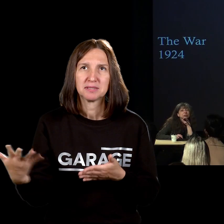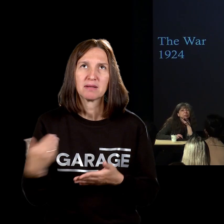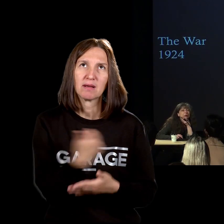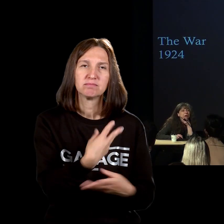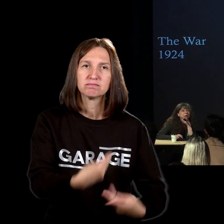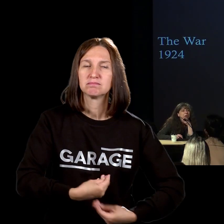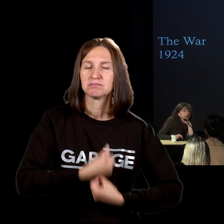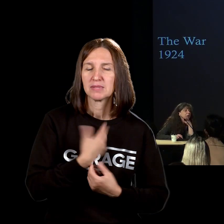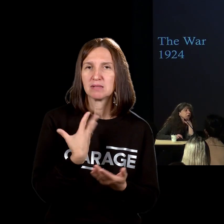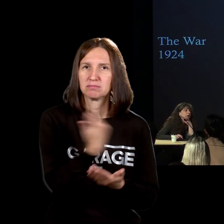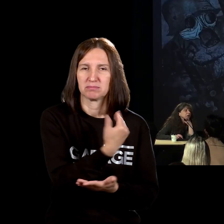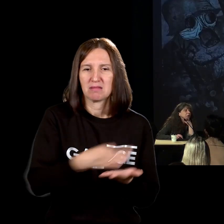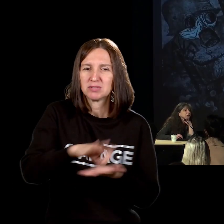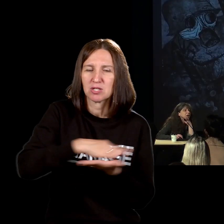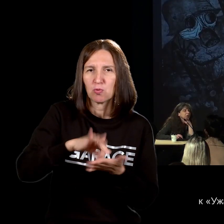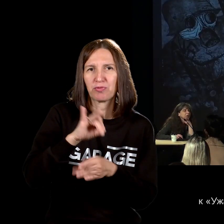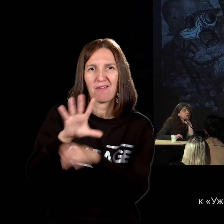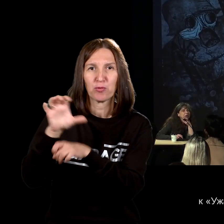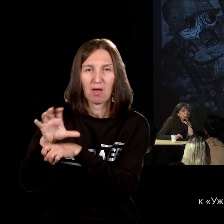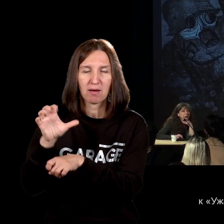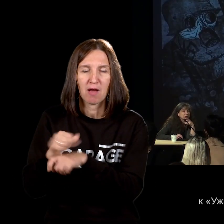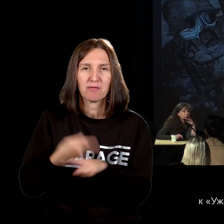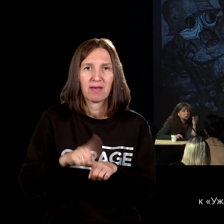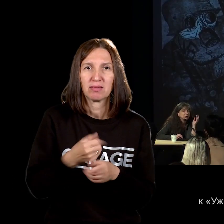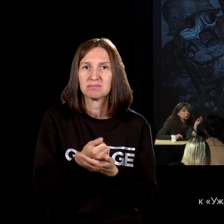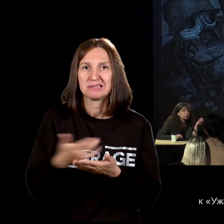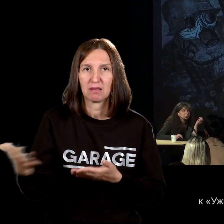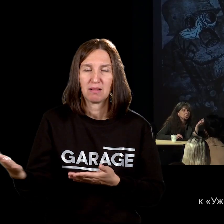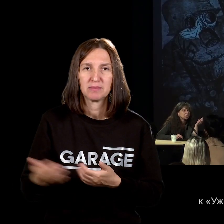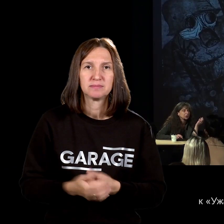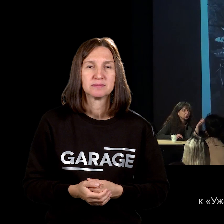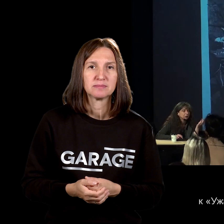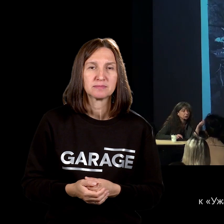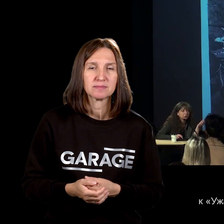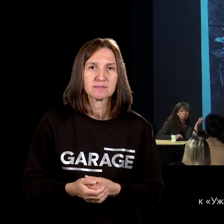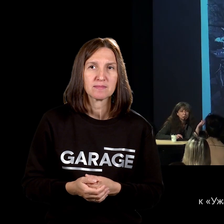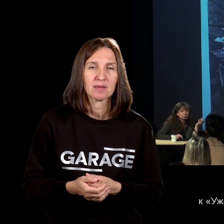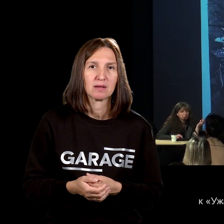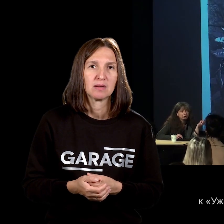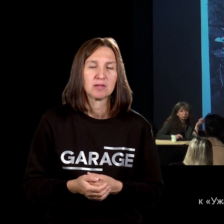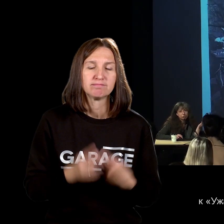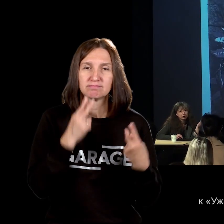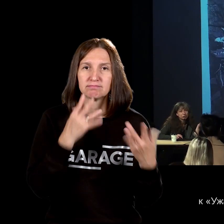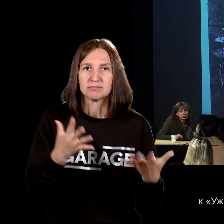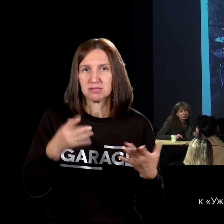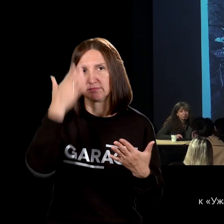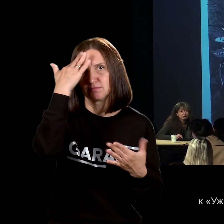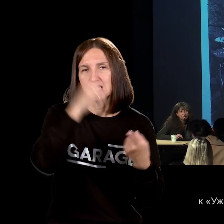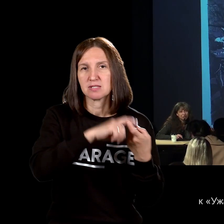вдохновляясь и своими зарисовками, и фотографиями. Это цикл, который как бы абсолютно отчетливо отсылает к ужасам войны